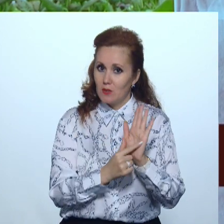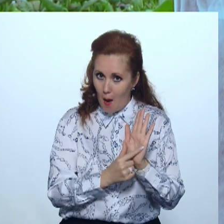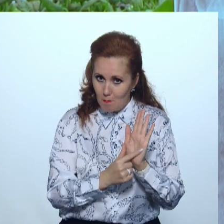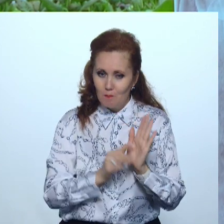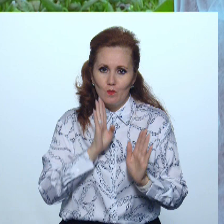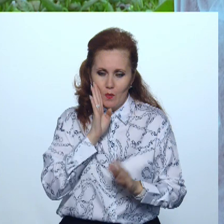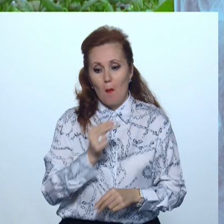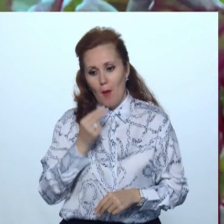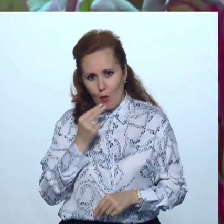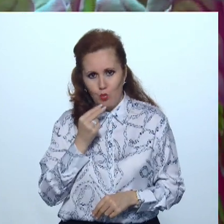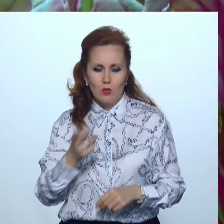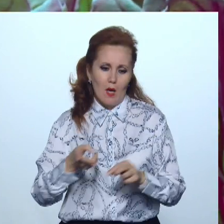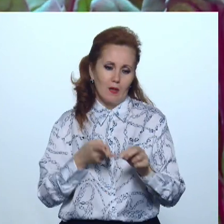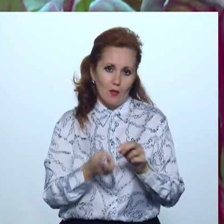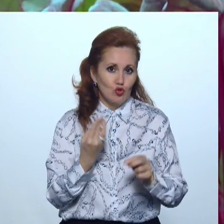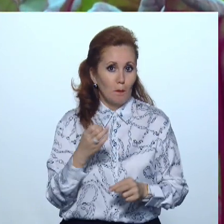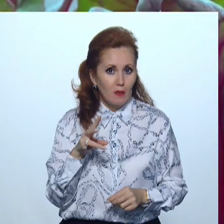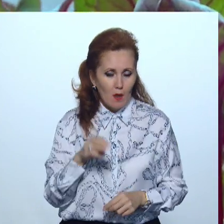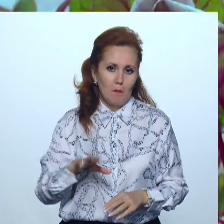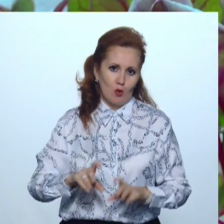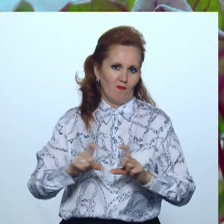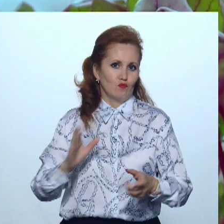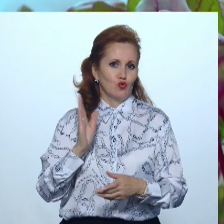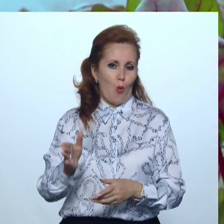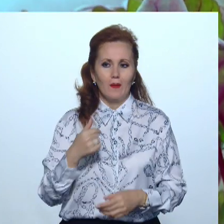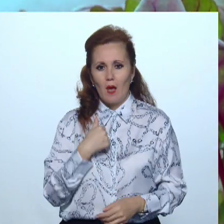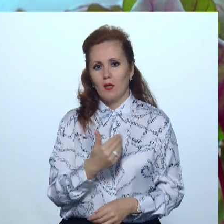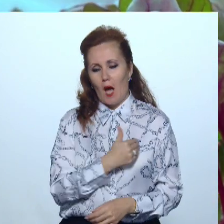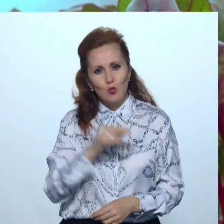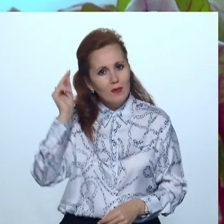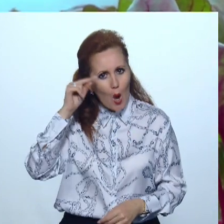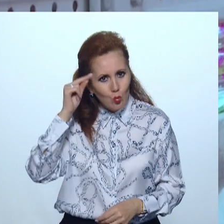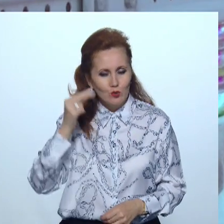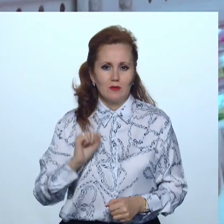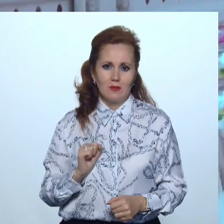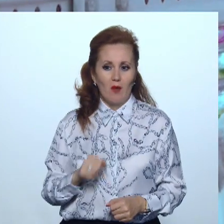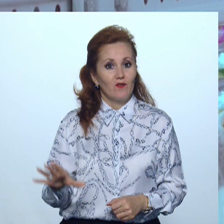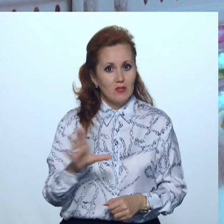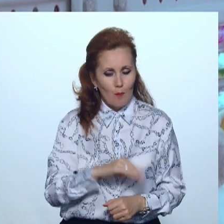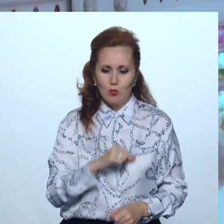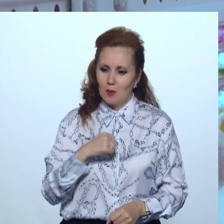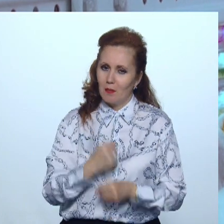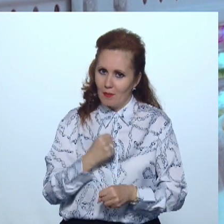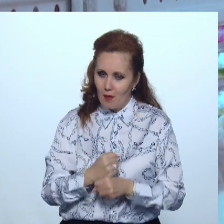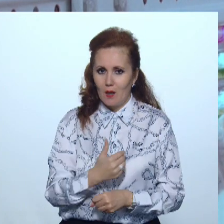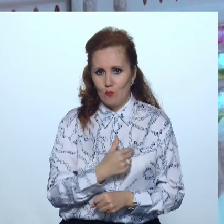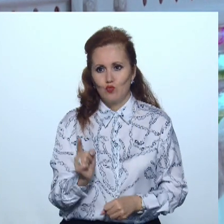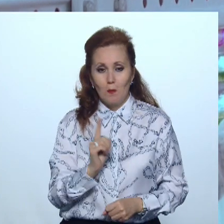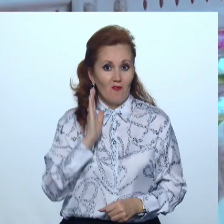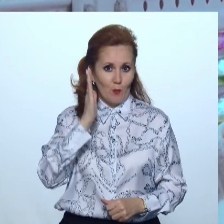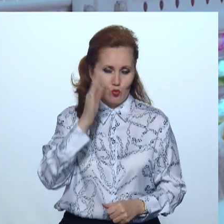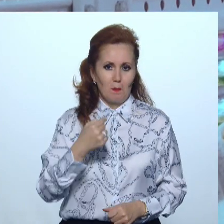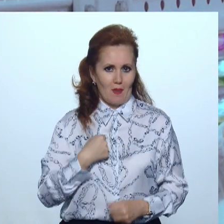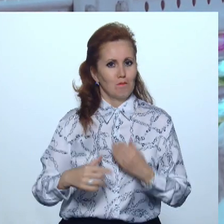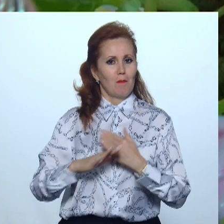и покушаю, иду резать шпинат, а потом иду в школу. Я хочу научиться это всему, делать все это, и чтобы в будущем